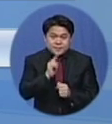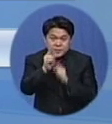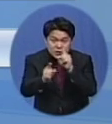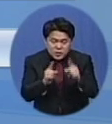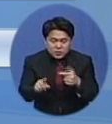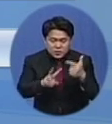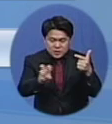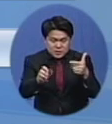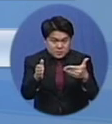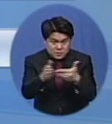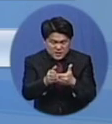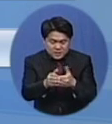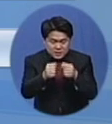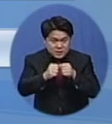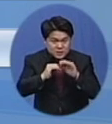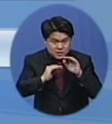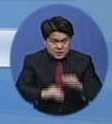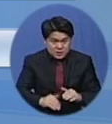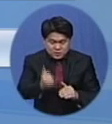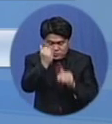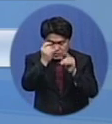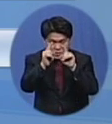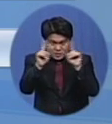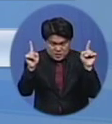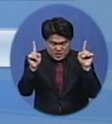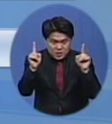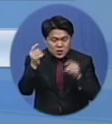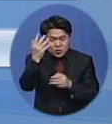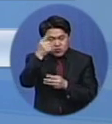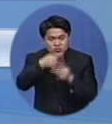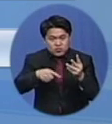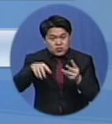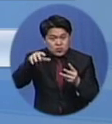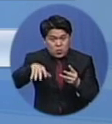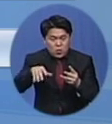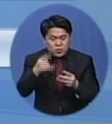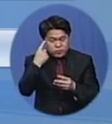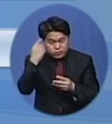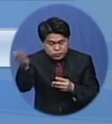이달 30일까지며 자세한 내용은 충청대 충주 캠퍼스로 문의하면 됩니다.